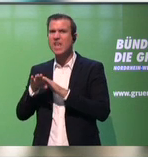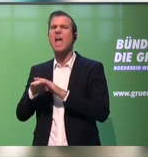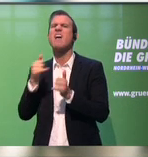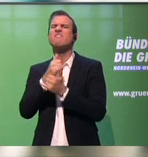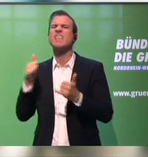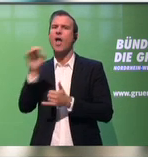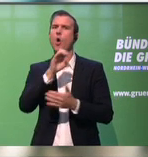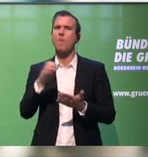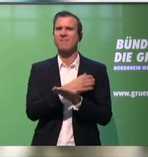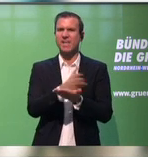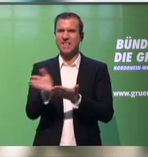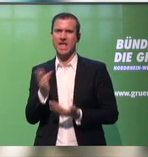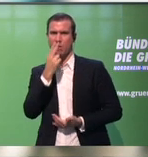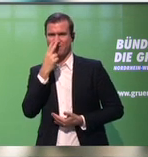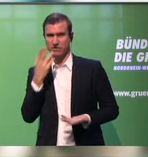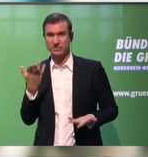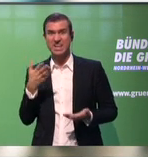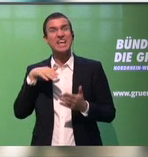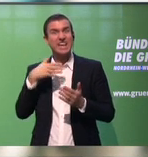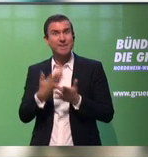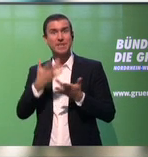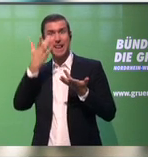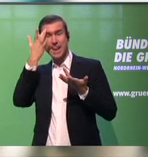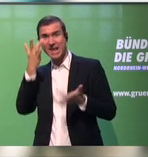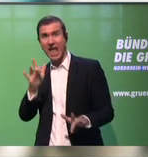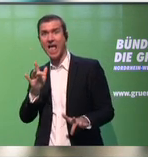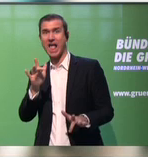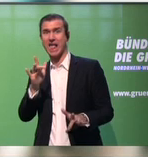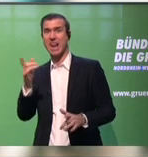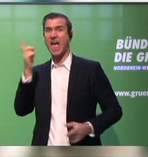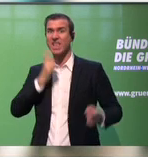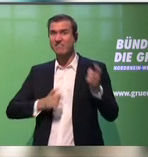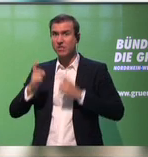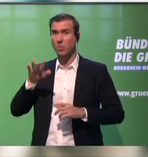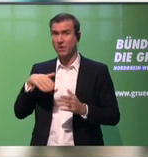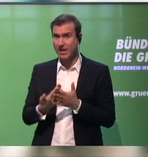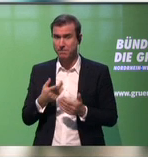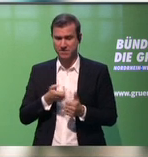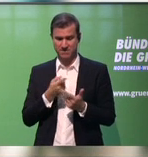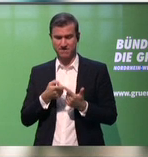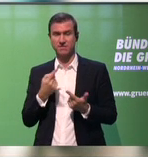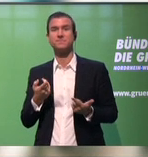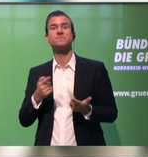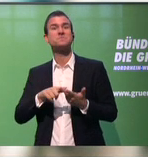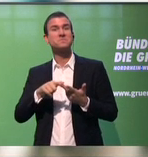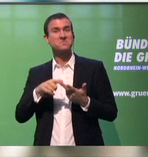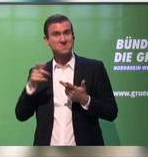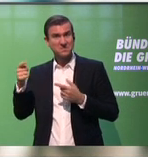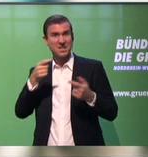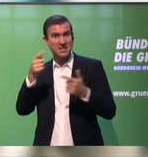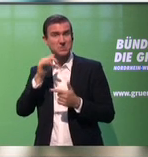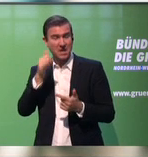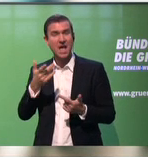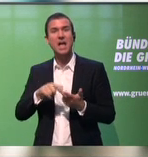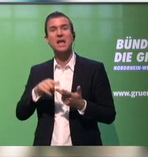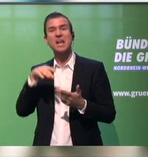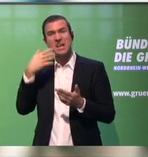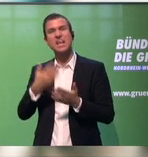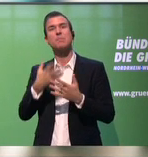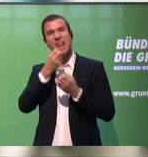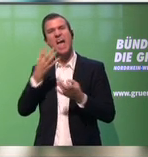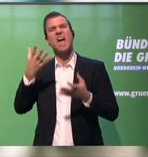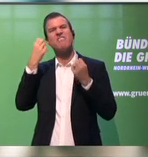verteilt? Gibt es überhaupt legale Einwanderungsmöglichkeiten? Wird darüber diskutiert? Gibt es Resettlement,